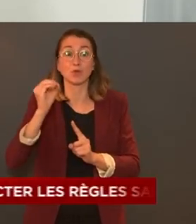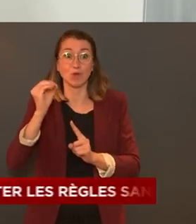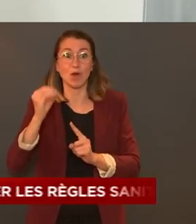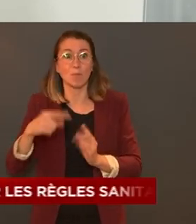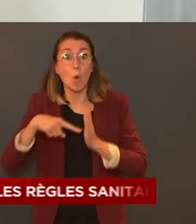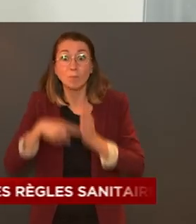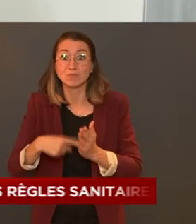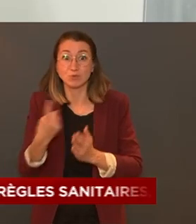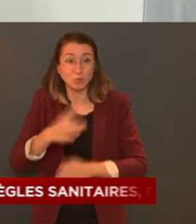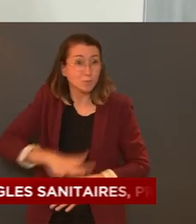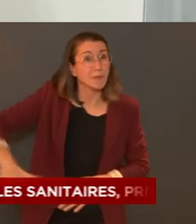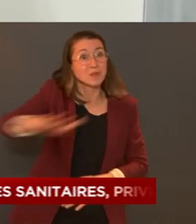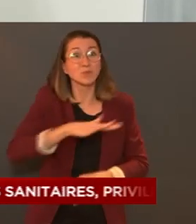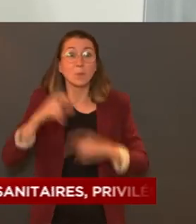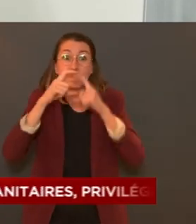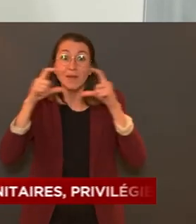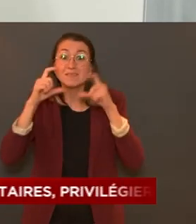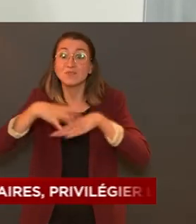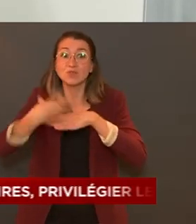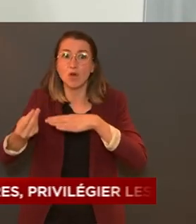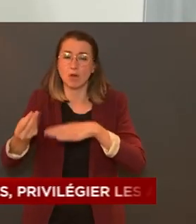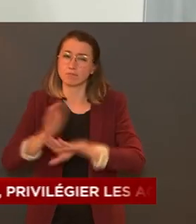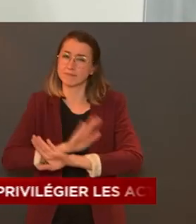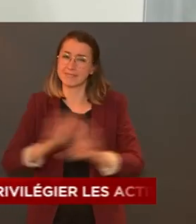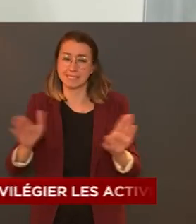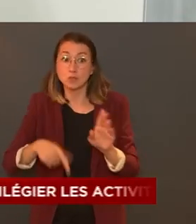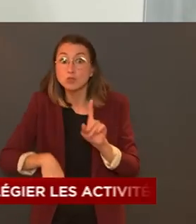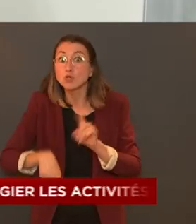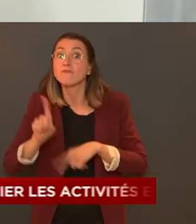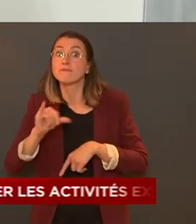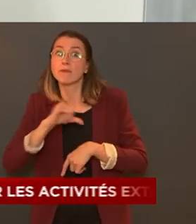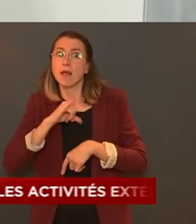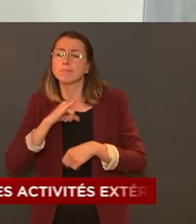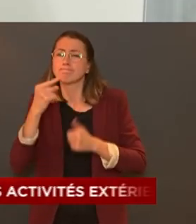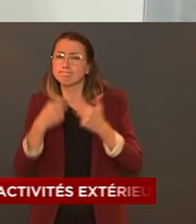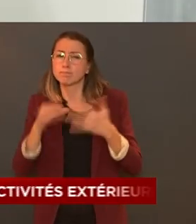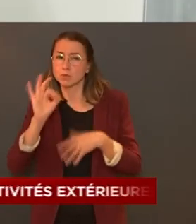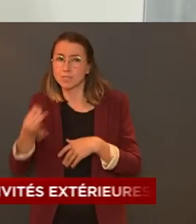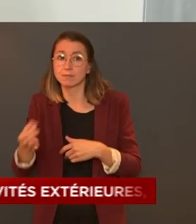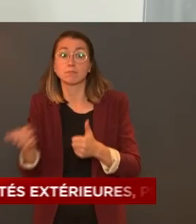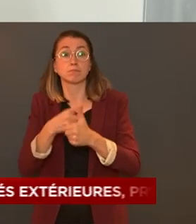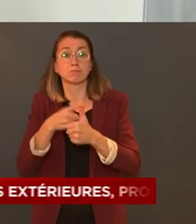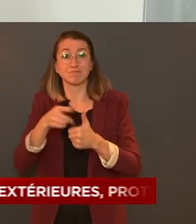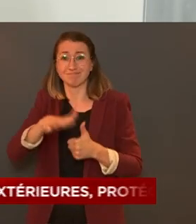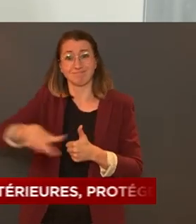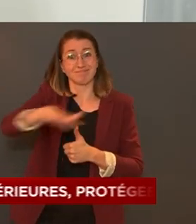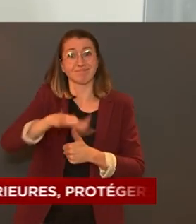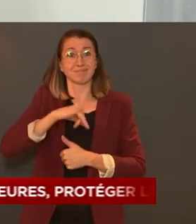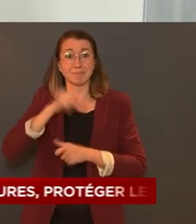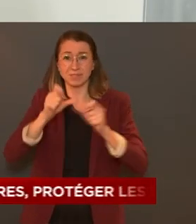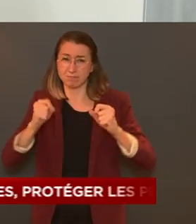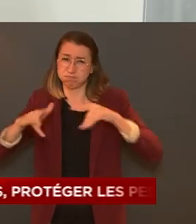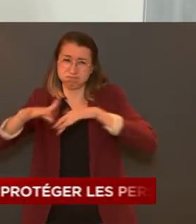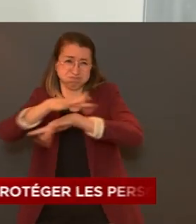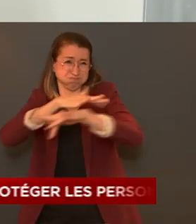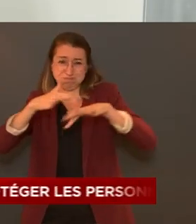dans les lieux extrêmement fréquentés où les distances de sécurité ne peuvent pas être respectées et ces lieux sont déterminés